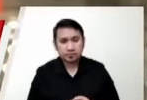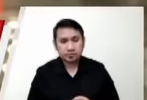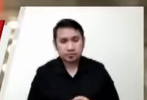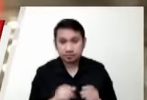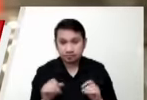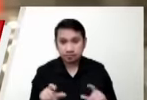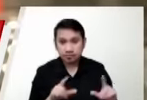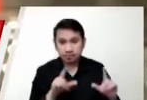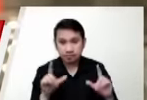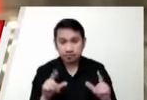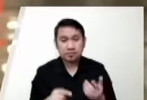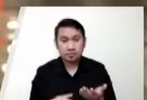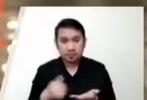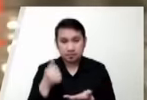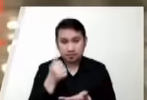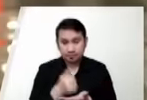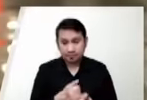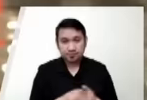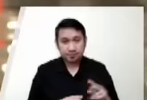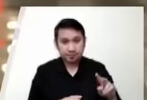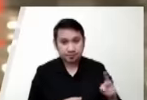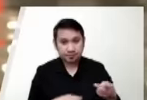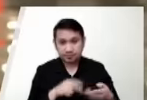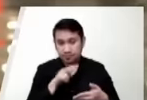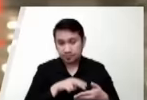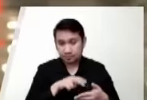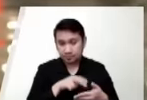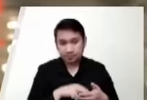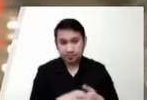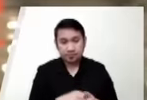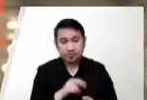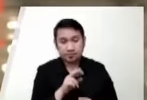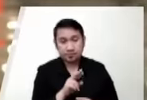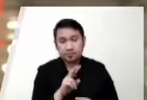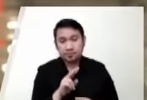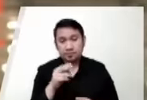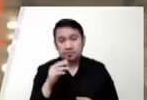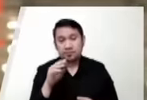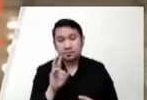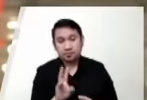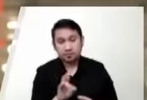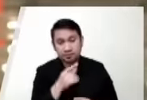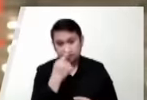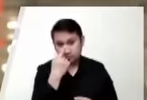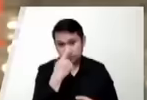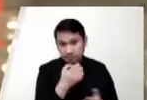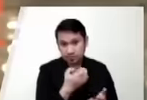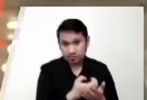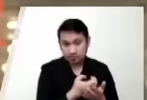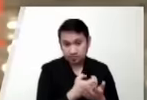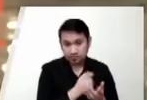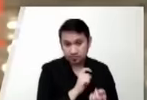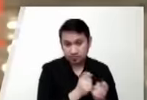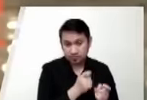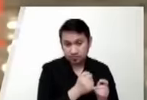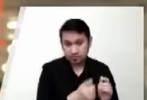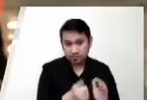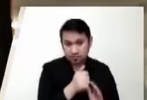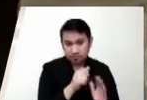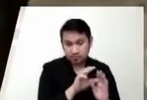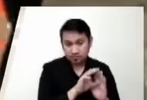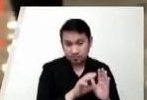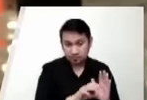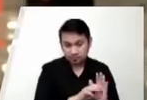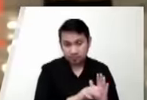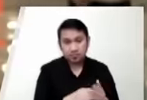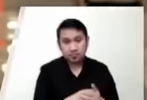Emil, aprobado na nga sa ikalawang pagbasa ang RBH 7 para sa economic charter change. Walang binago ang plenaryo sa inaprobahan ng Committee